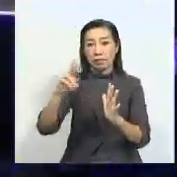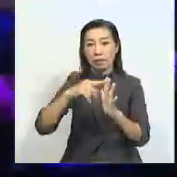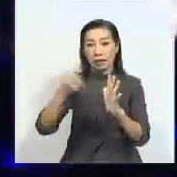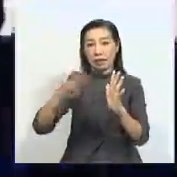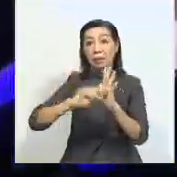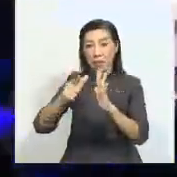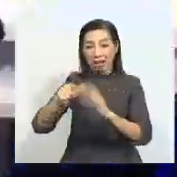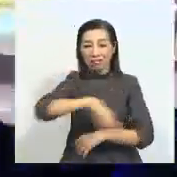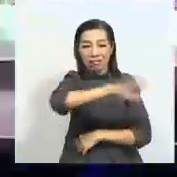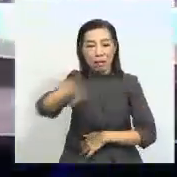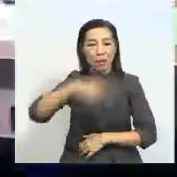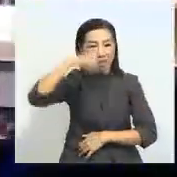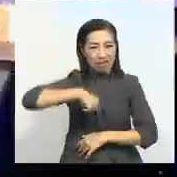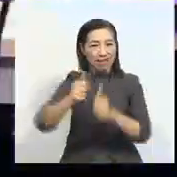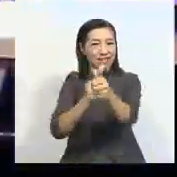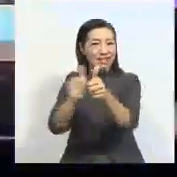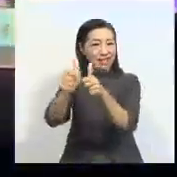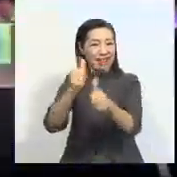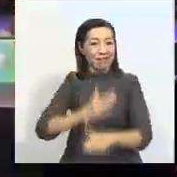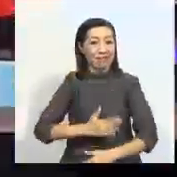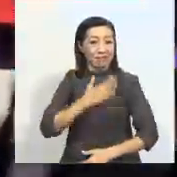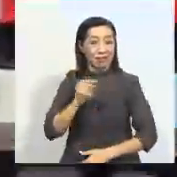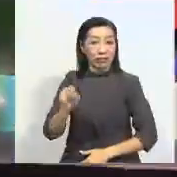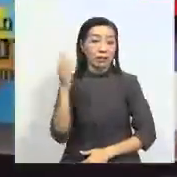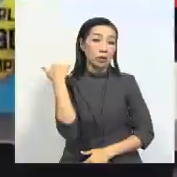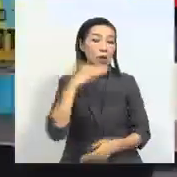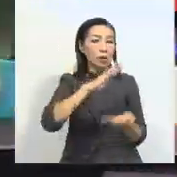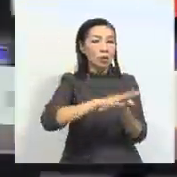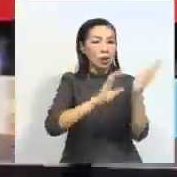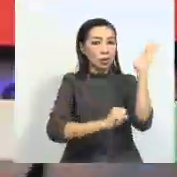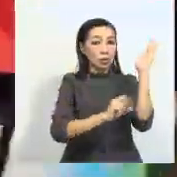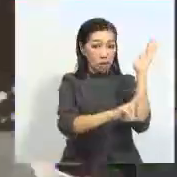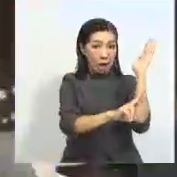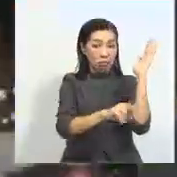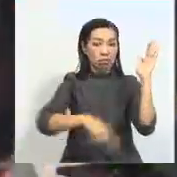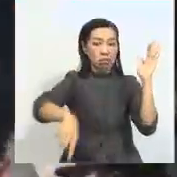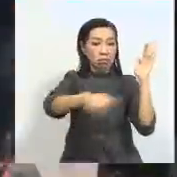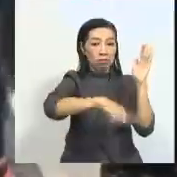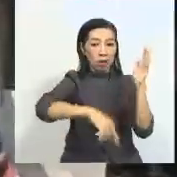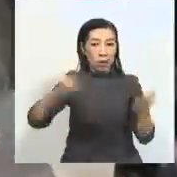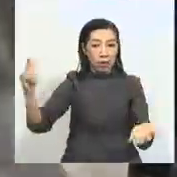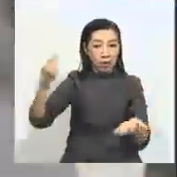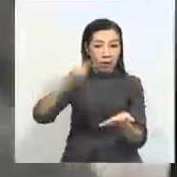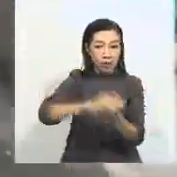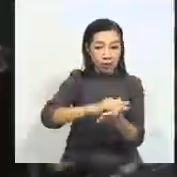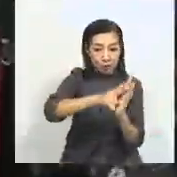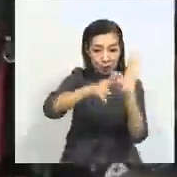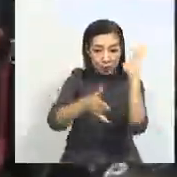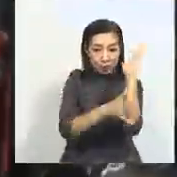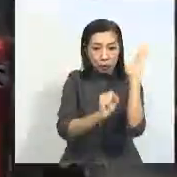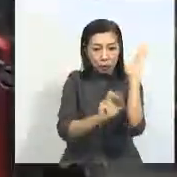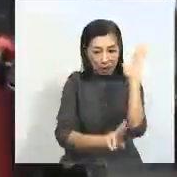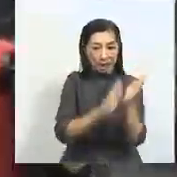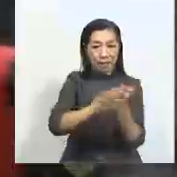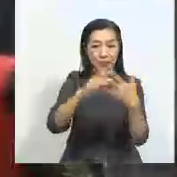นี่คือความภาคภูมิใจนะคะเมื่อคืนนี้น้องๆจากโรงเรียนเทพมิตรศึกษาสุราษฎร์ธานีก็เดินทางกลับไปถึงจังหวัดสุราษฎร์ธ